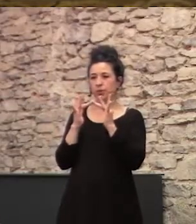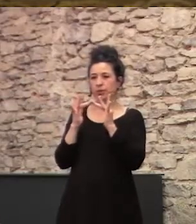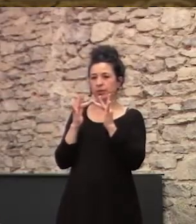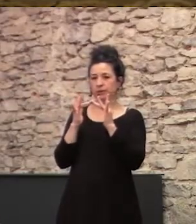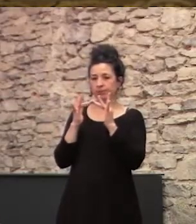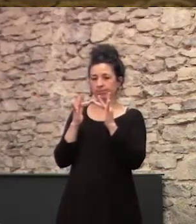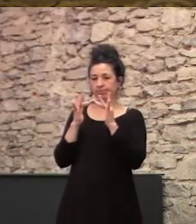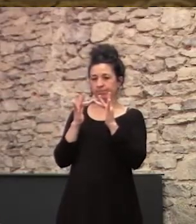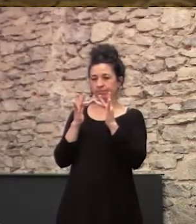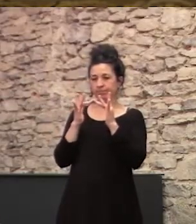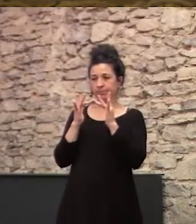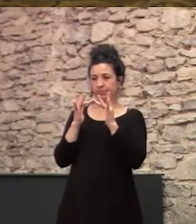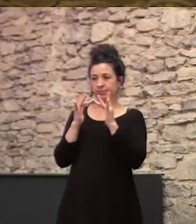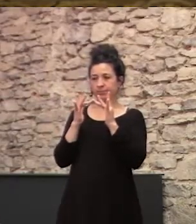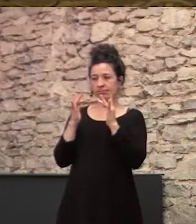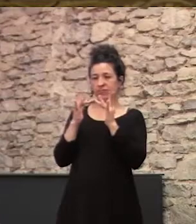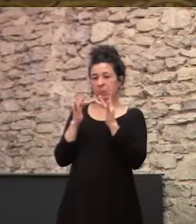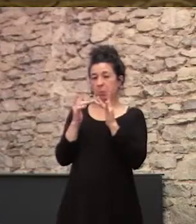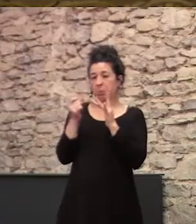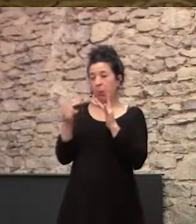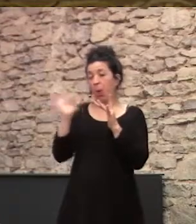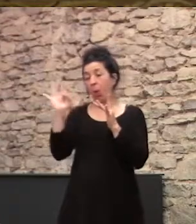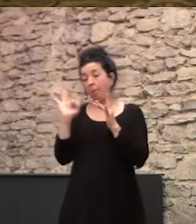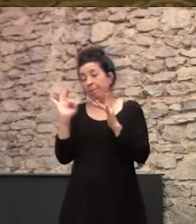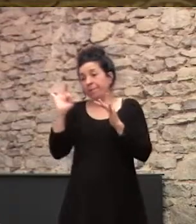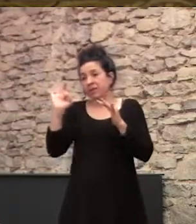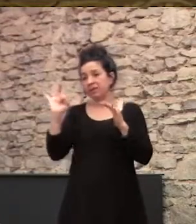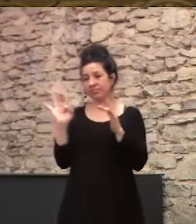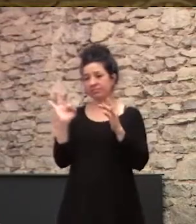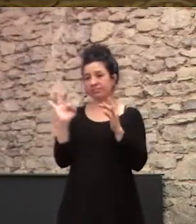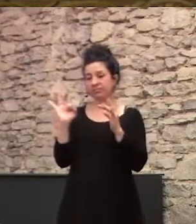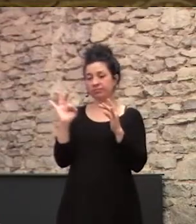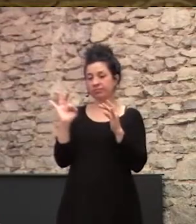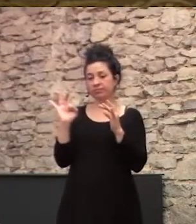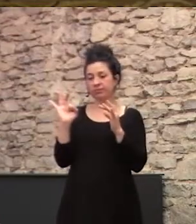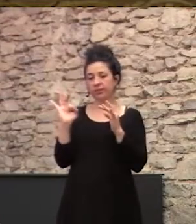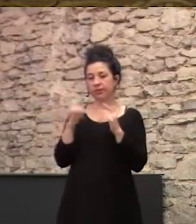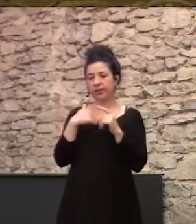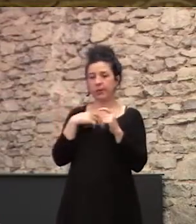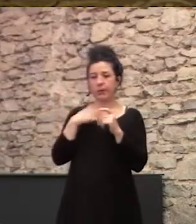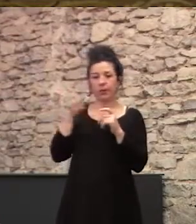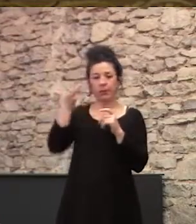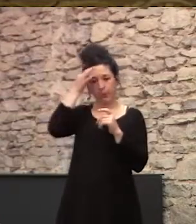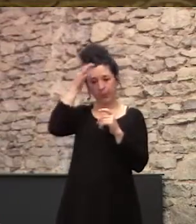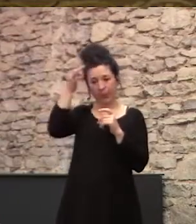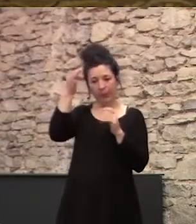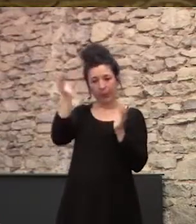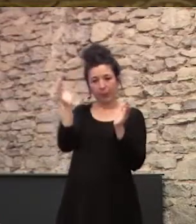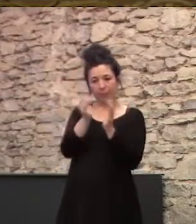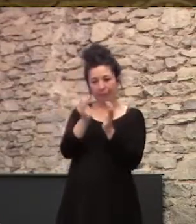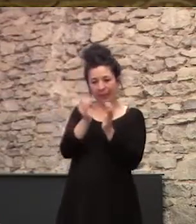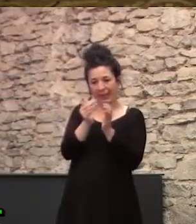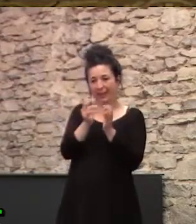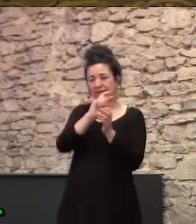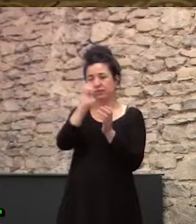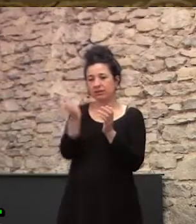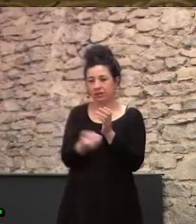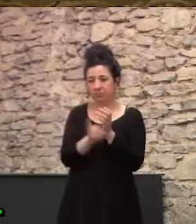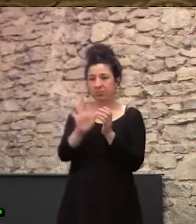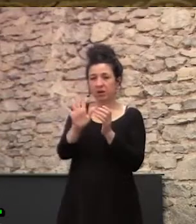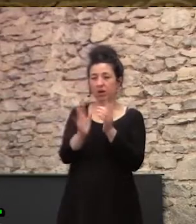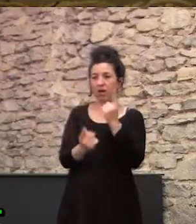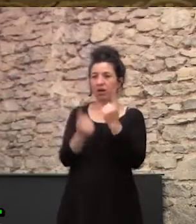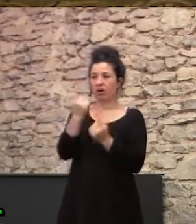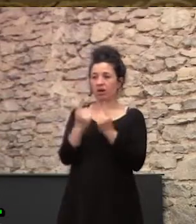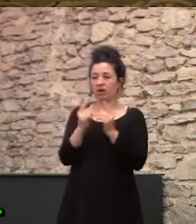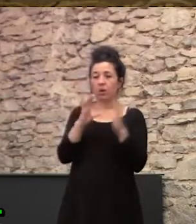gutxi dagoela, ez dakit gutxi azkenean, beti zen dugu edo oso herri txikia da, eta bar, baina gero goza batzutan igual ez dago, ez igual